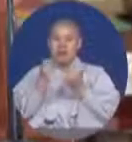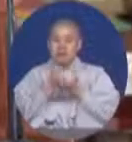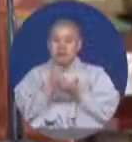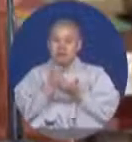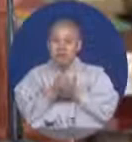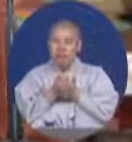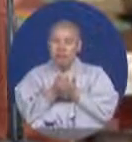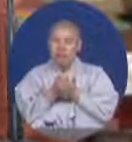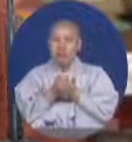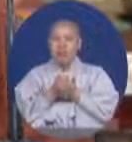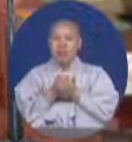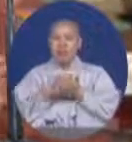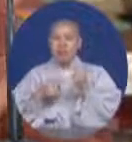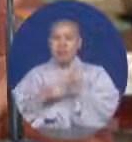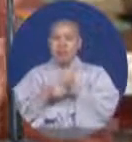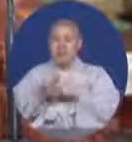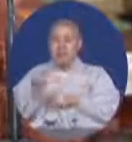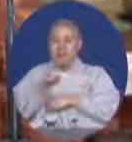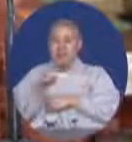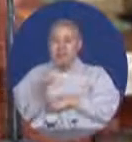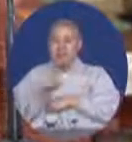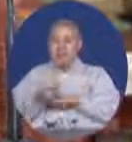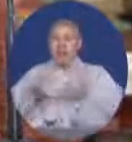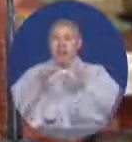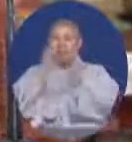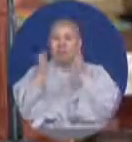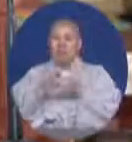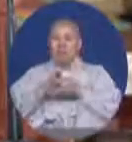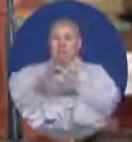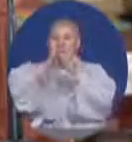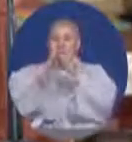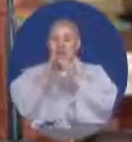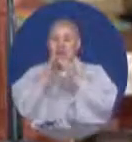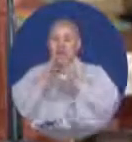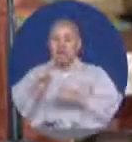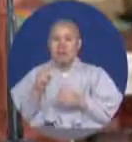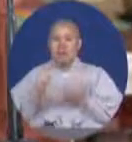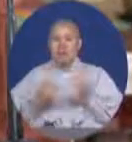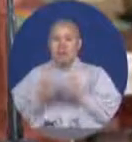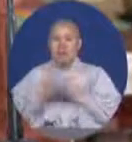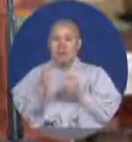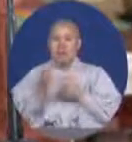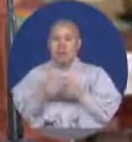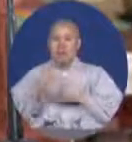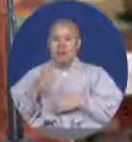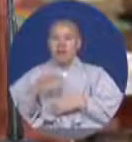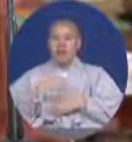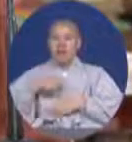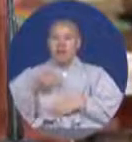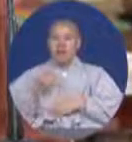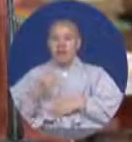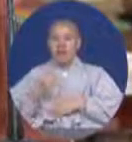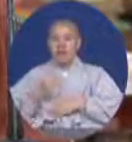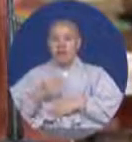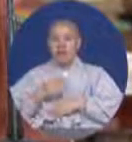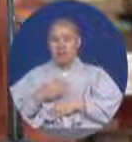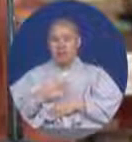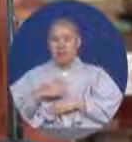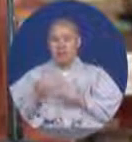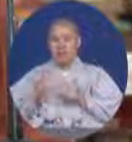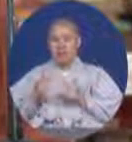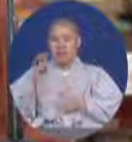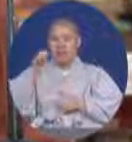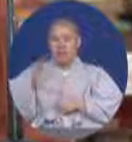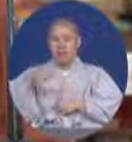연기법이라는 게 뭐냐? 다 인연으로 일어난 거기 때문에 나도 난 게 아니다.